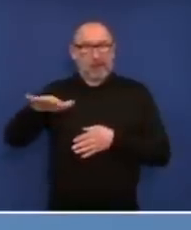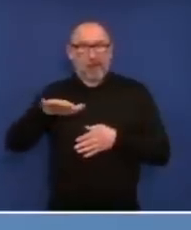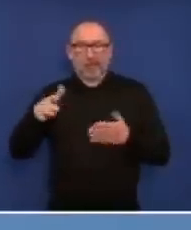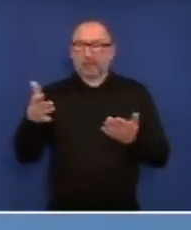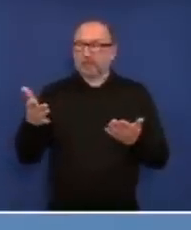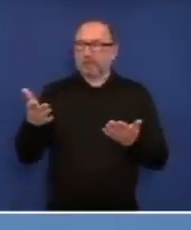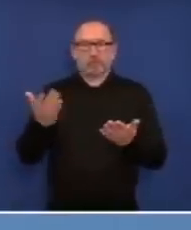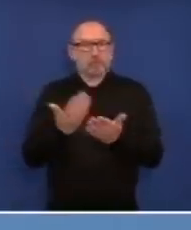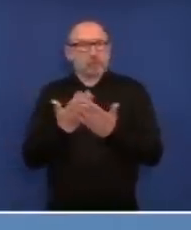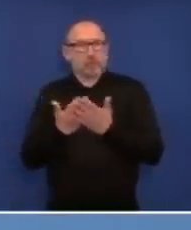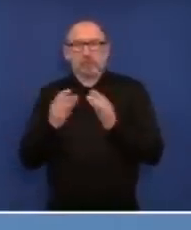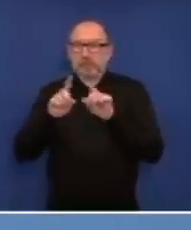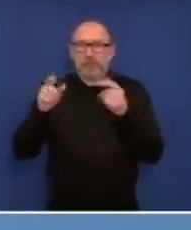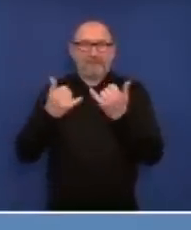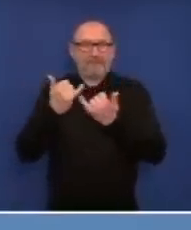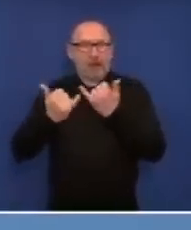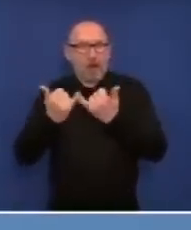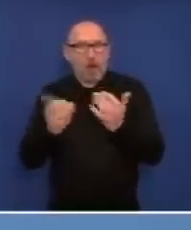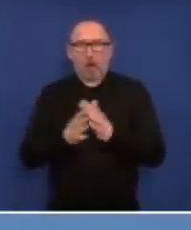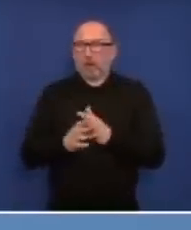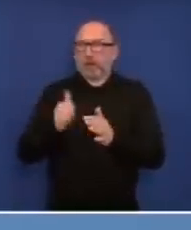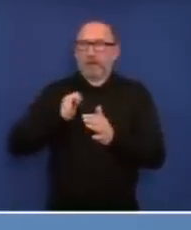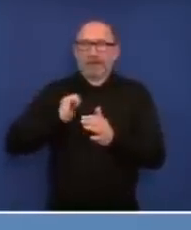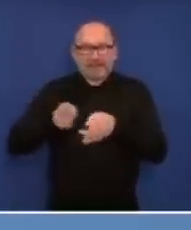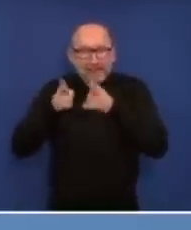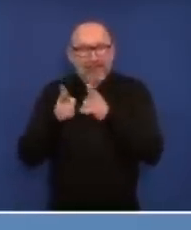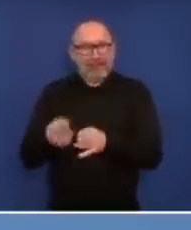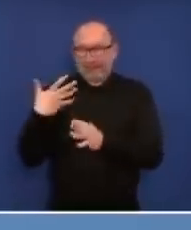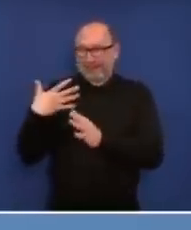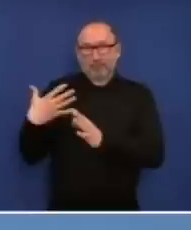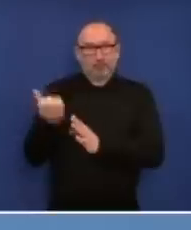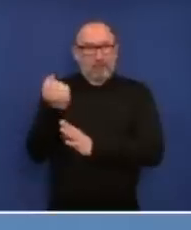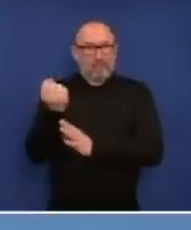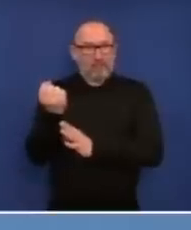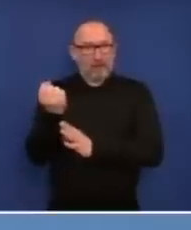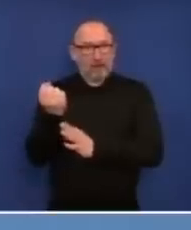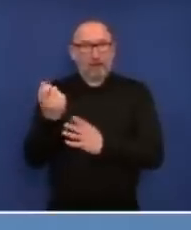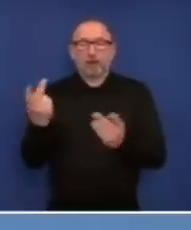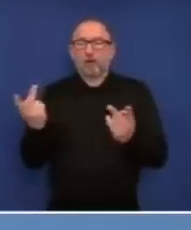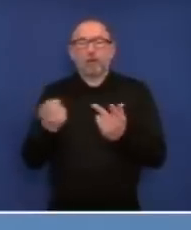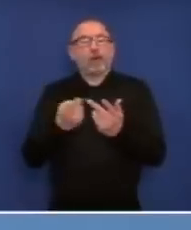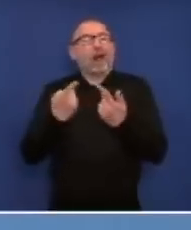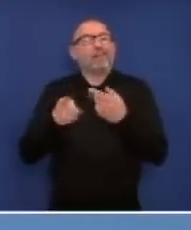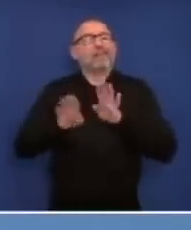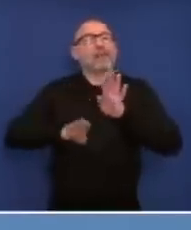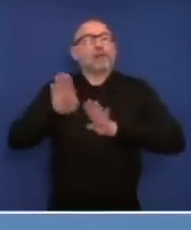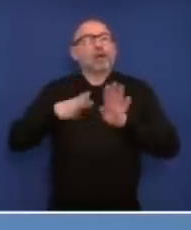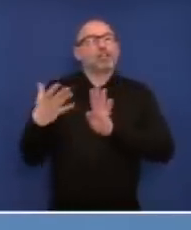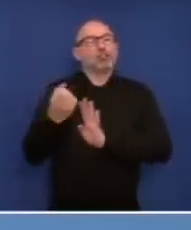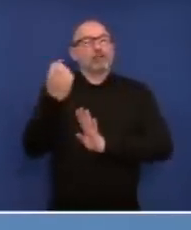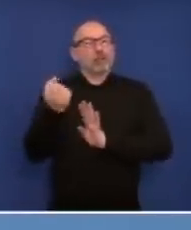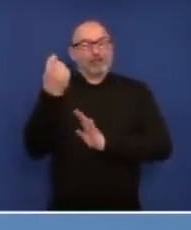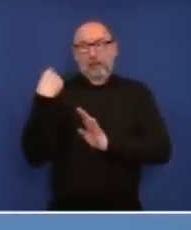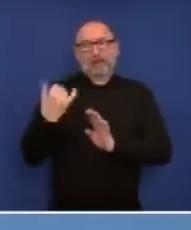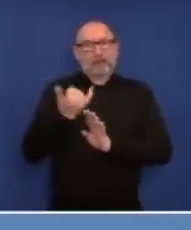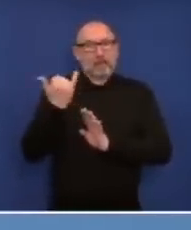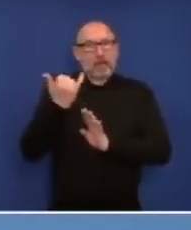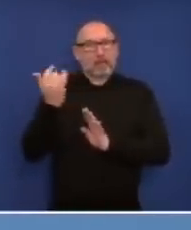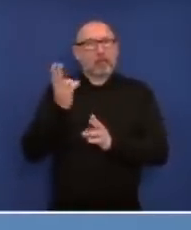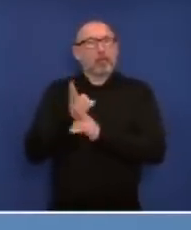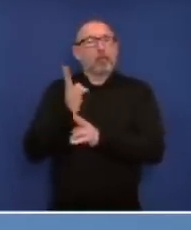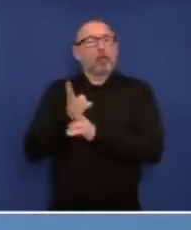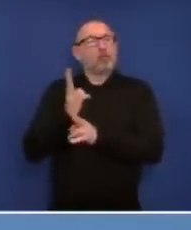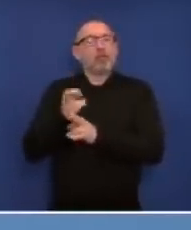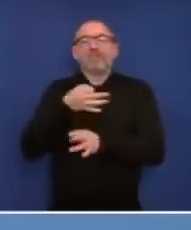unter anderem Frauen- und Mädchenrechte erreicht wurde und andere demokratische Errungenschaften der letzten Jahre nicht in